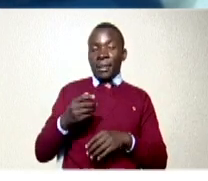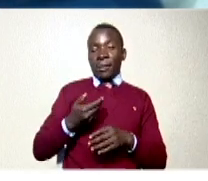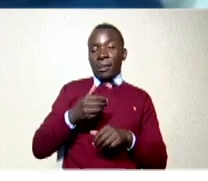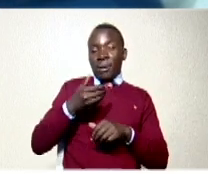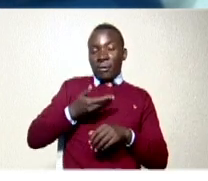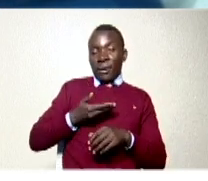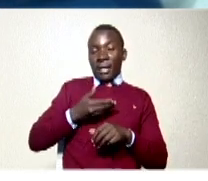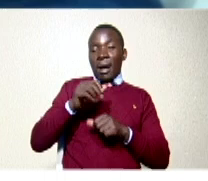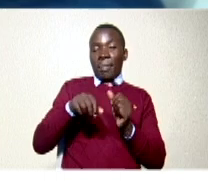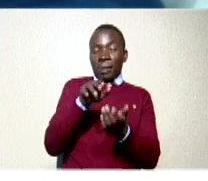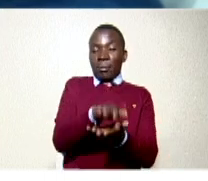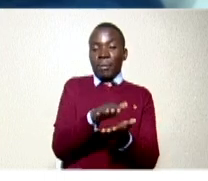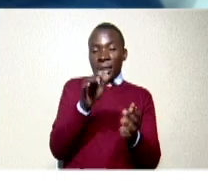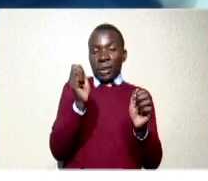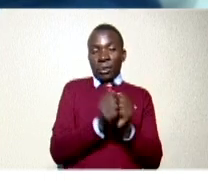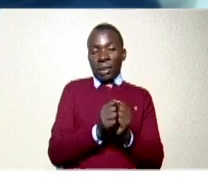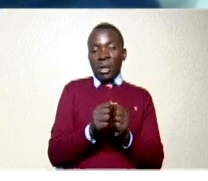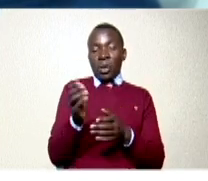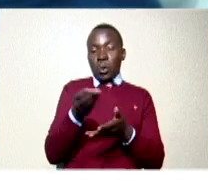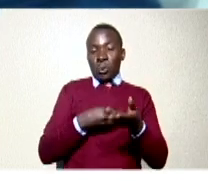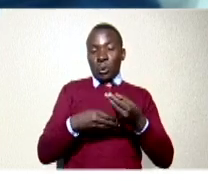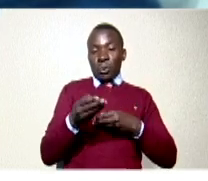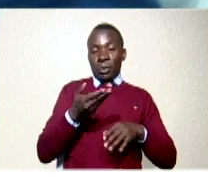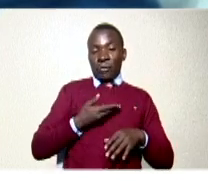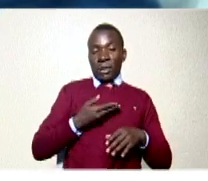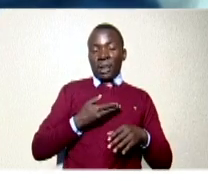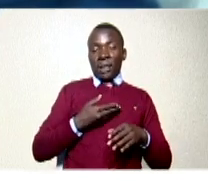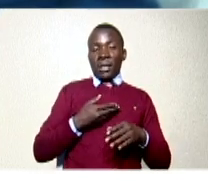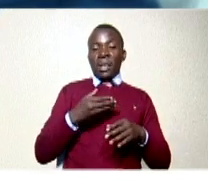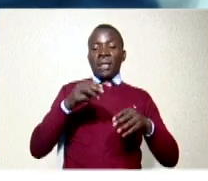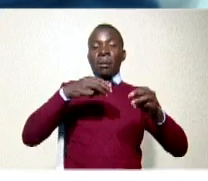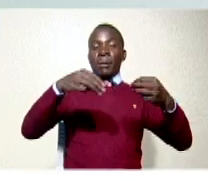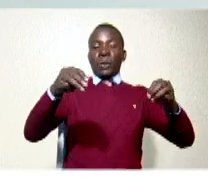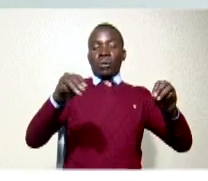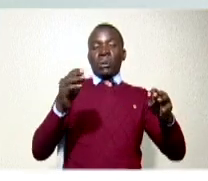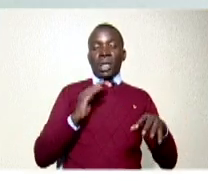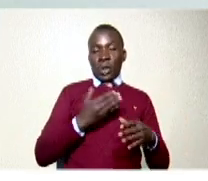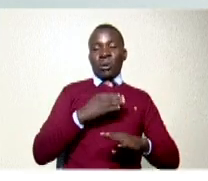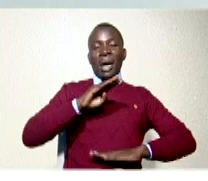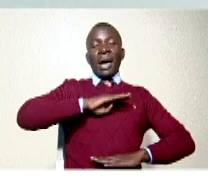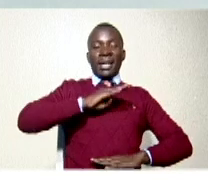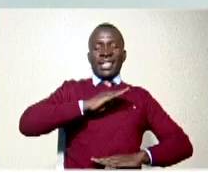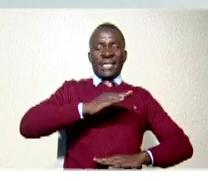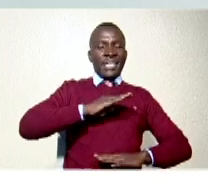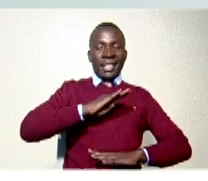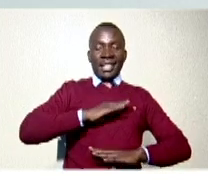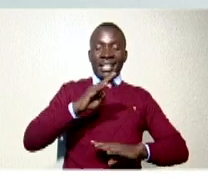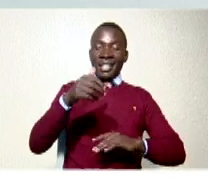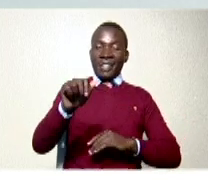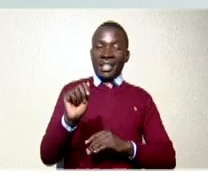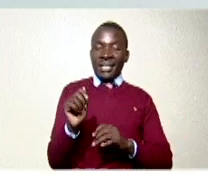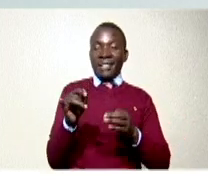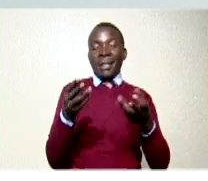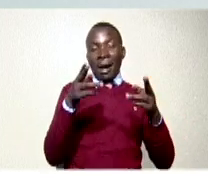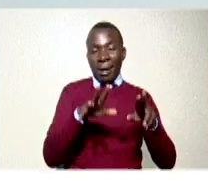icumi navuga komersiyali dufite ku isoko ryacu ko ringana rwose arahagije ahubwo biriya kuba